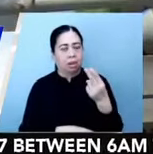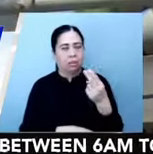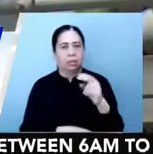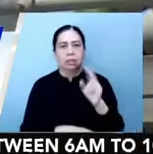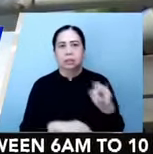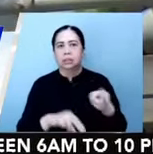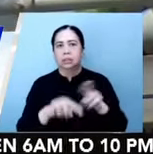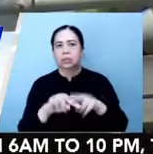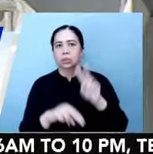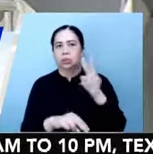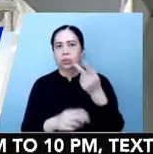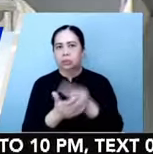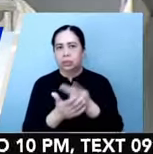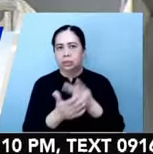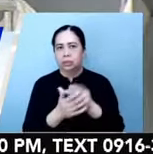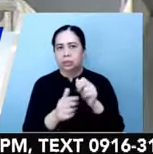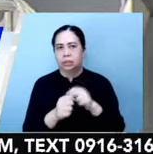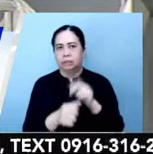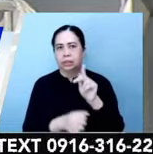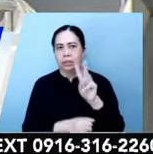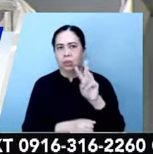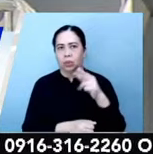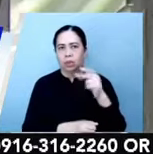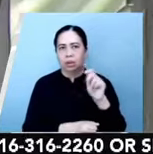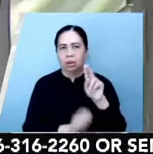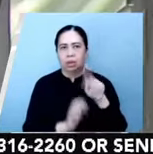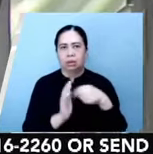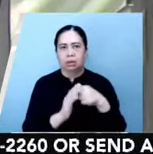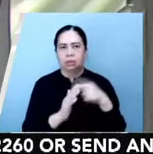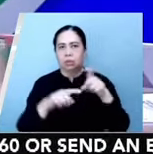ang kada kilowatt hour ng kuryente.